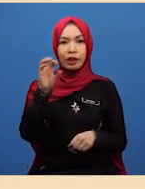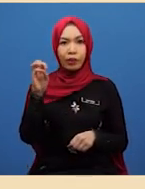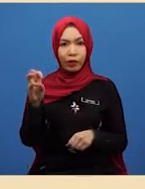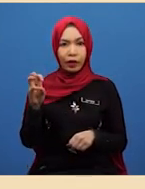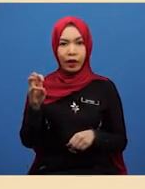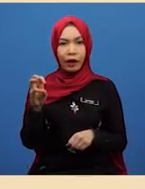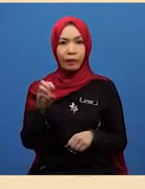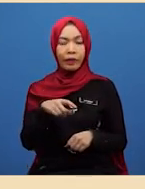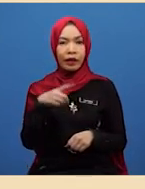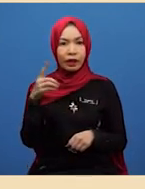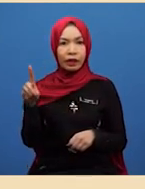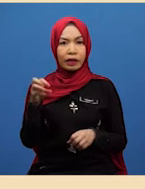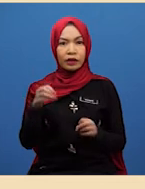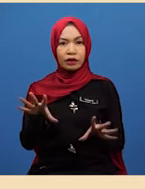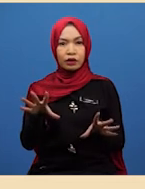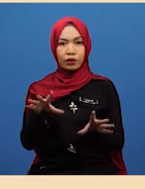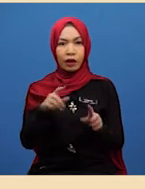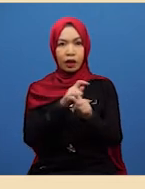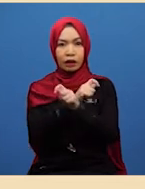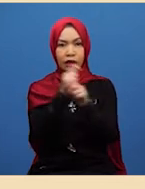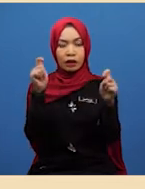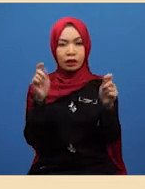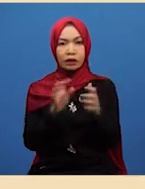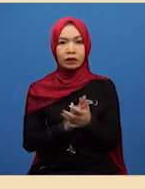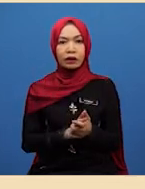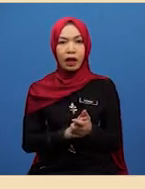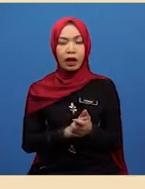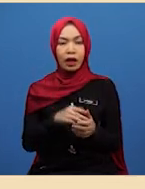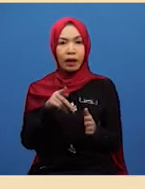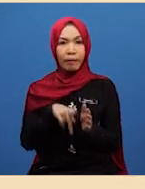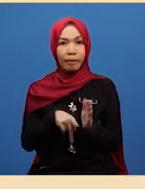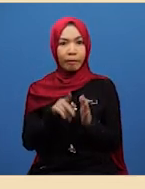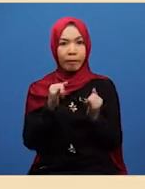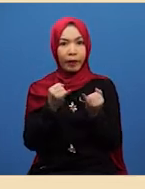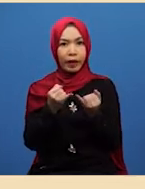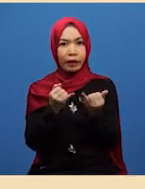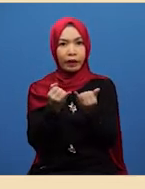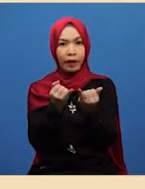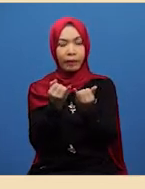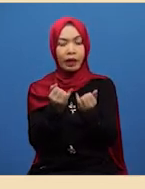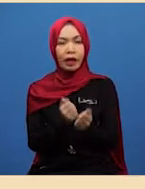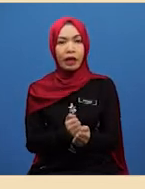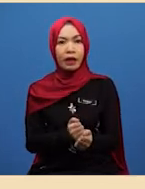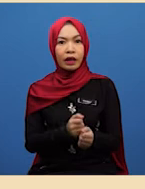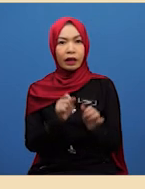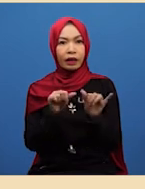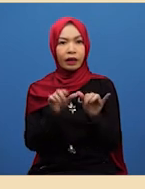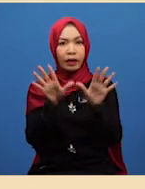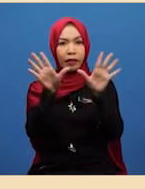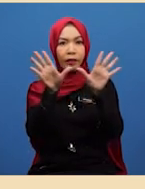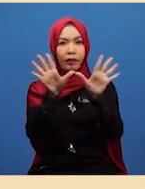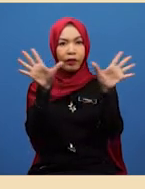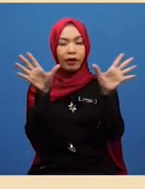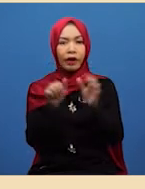telah melakukan penentangan terhadap pentadbiran Brunei. Namun, akhirnya